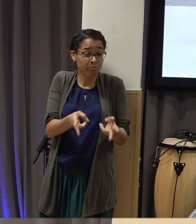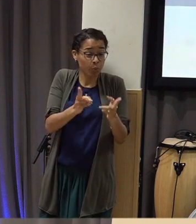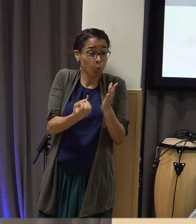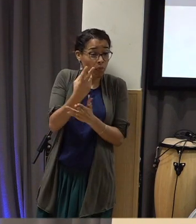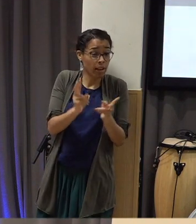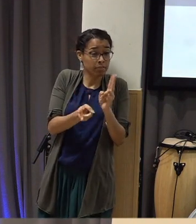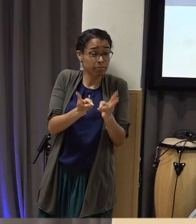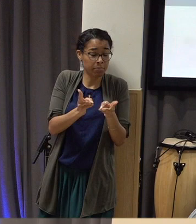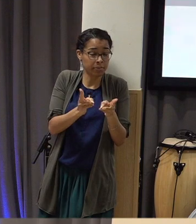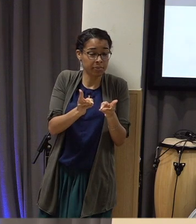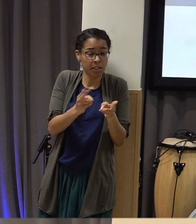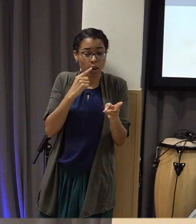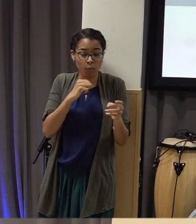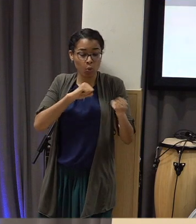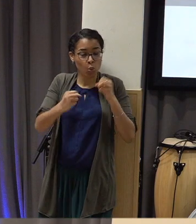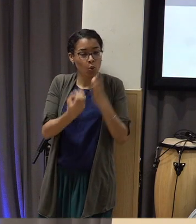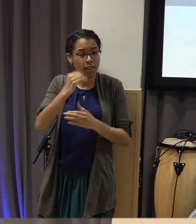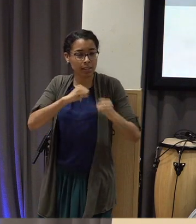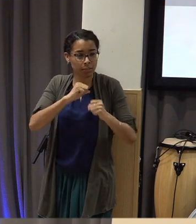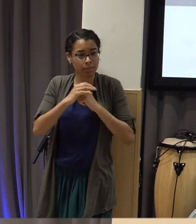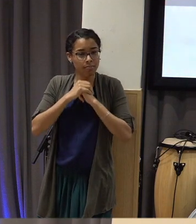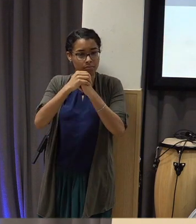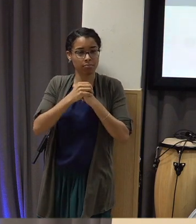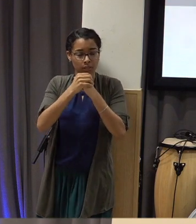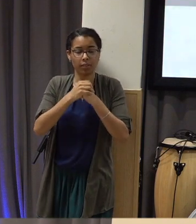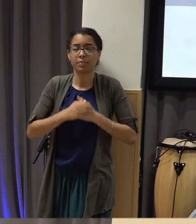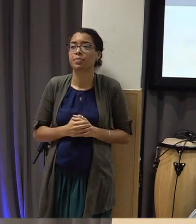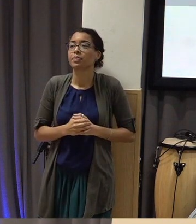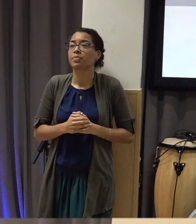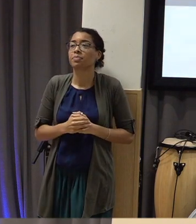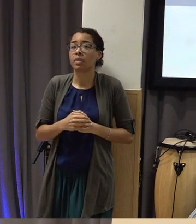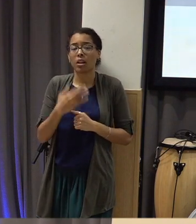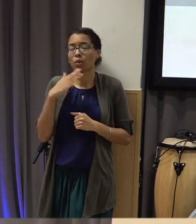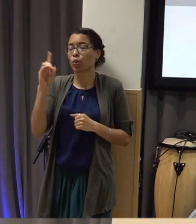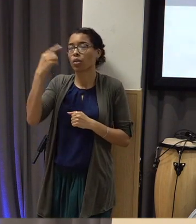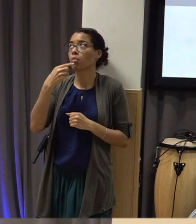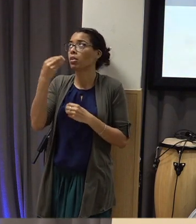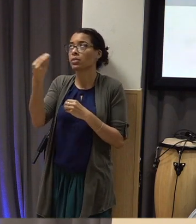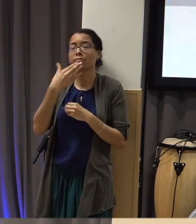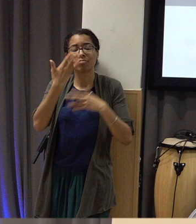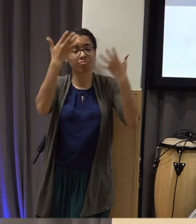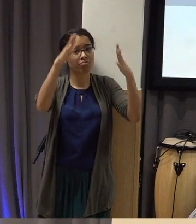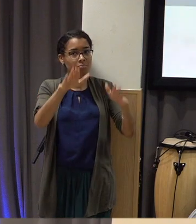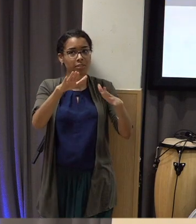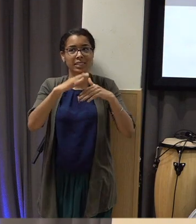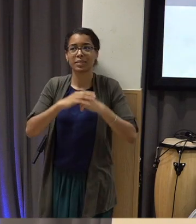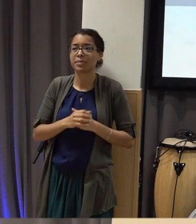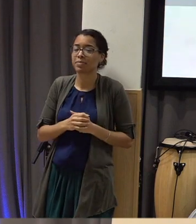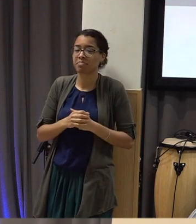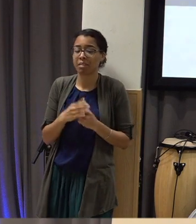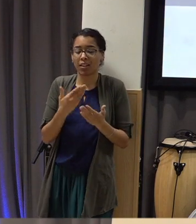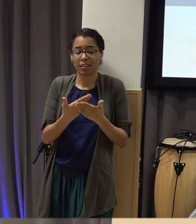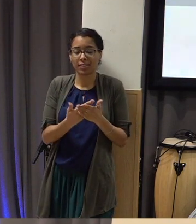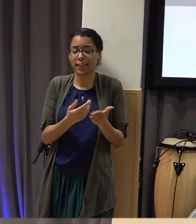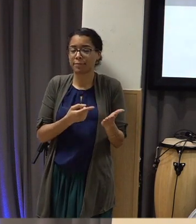vous installer dans une nouvelle dynamique de prière. Et je bénis le Seigneur parce que c'est, je crois, quelque chose qui est en